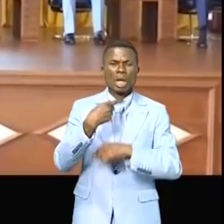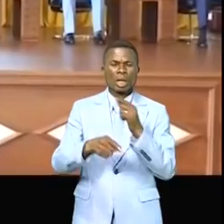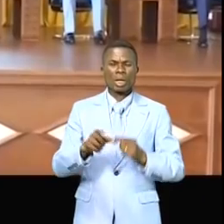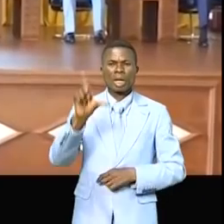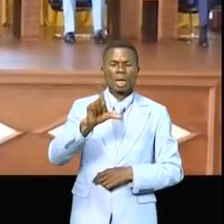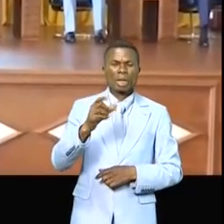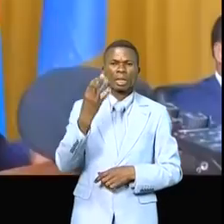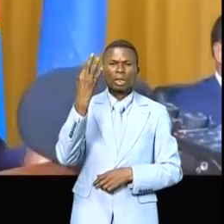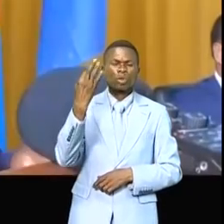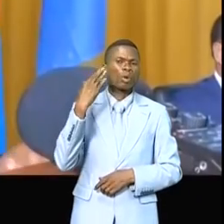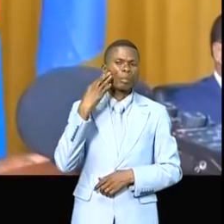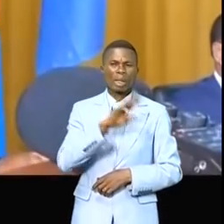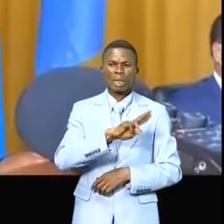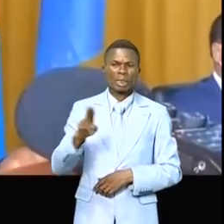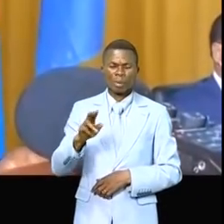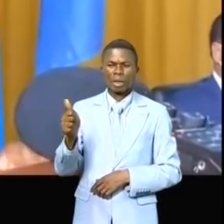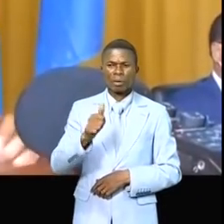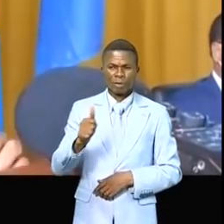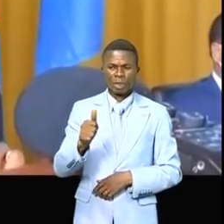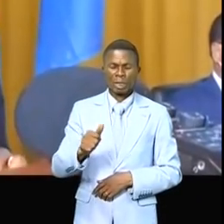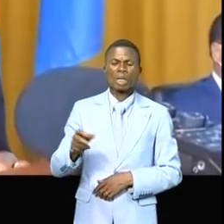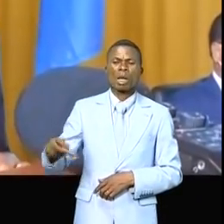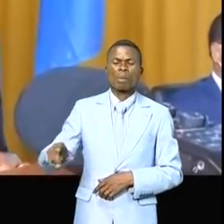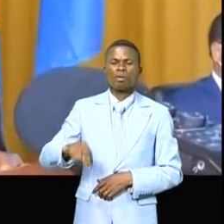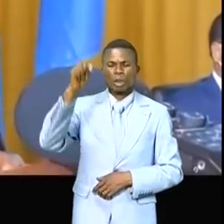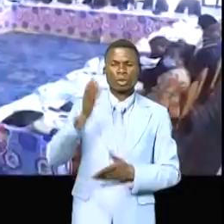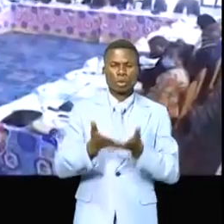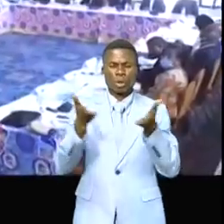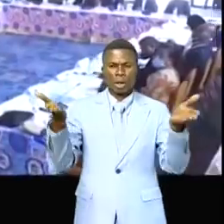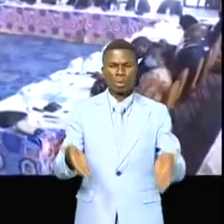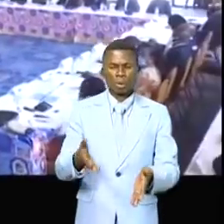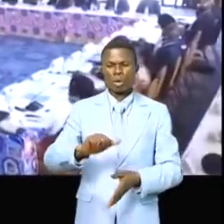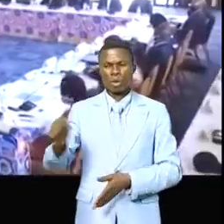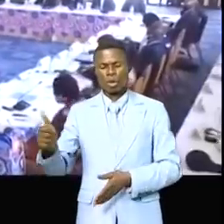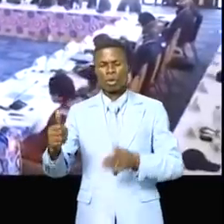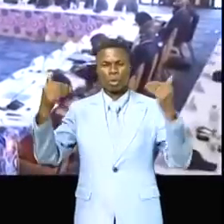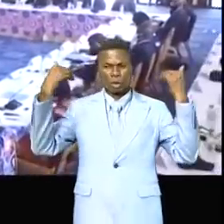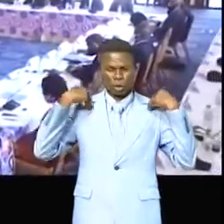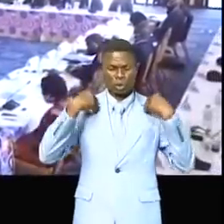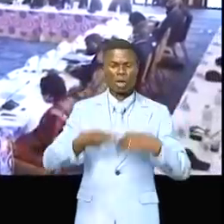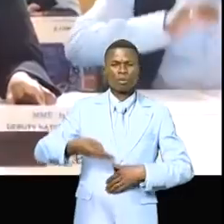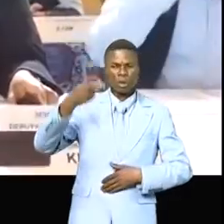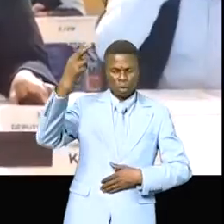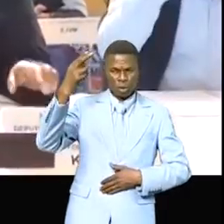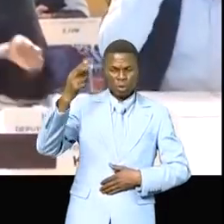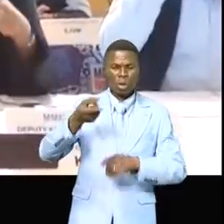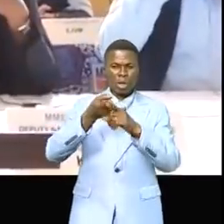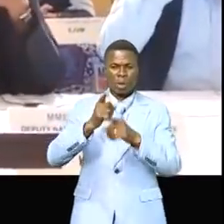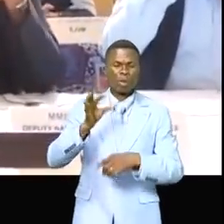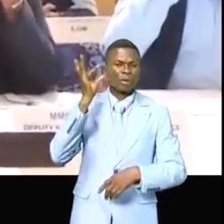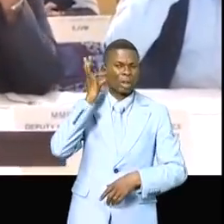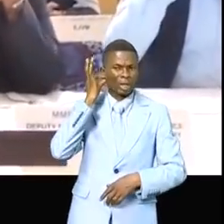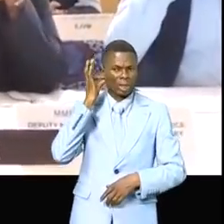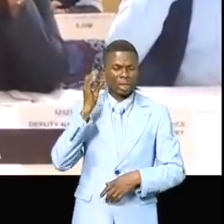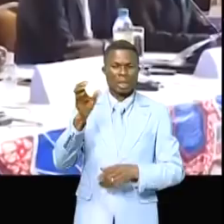3 mai 2021 par le gouverneur du Nord Kivu, Karli Nzanzuka Sivita, en présence de certaines personnalités de marque, dont celles venues du Kenya, de